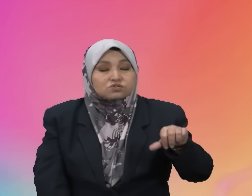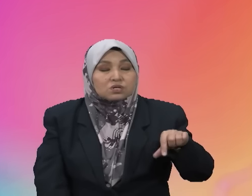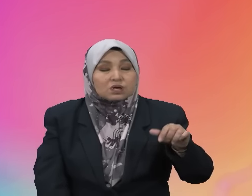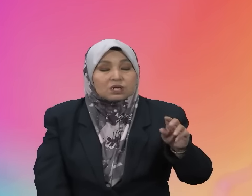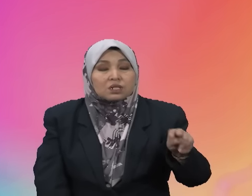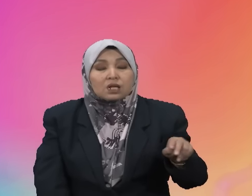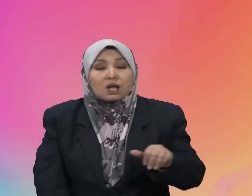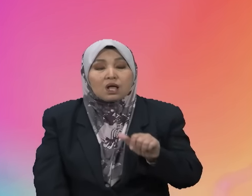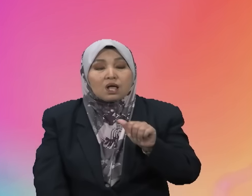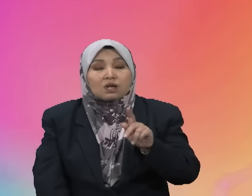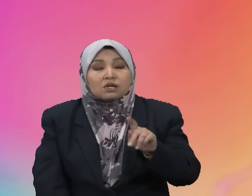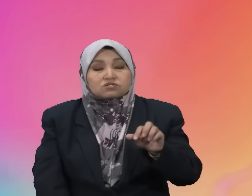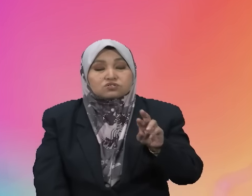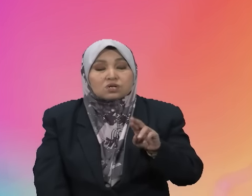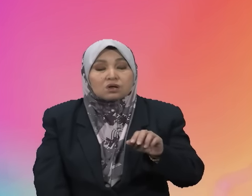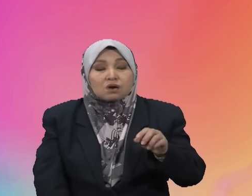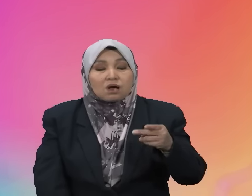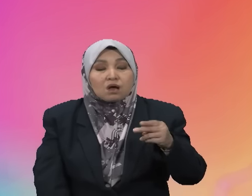lafasiqin.